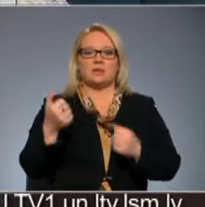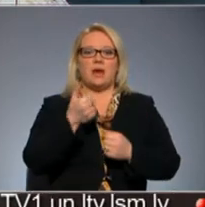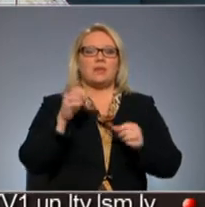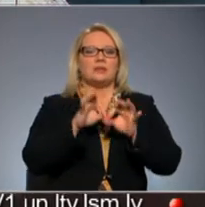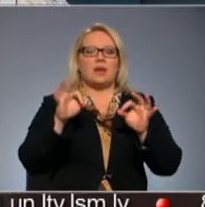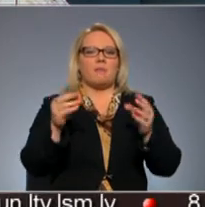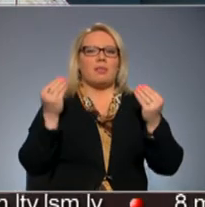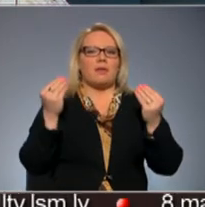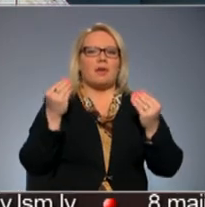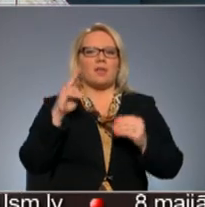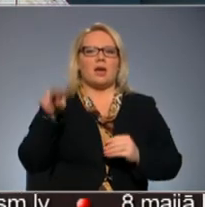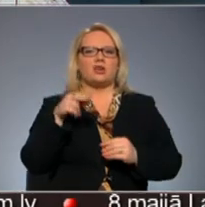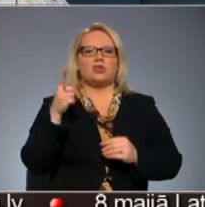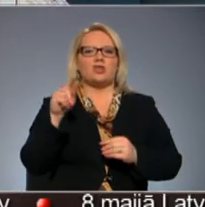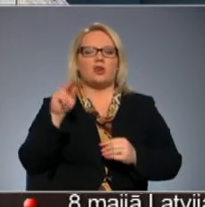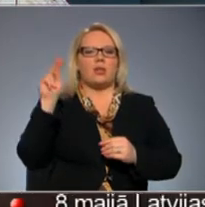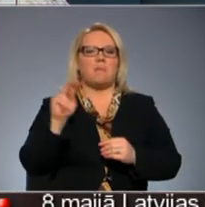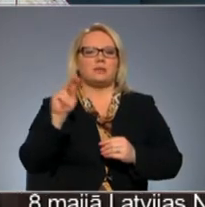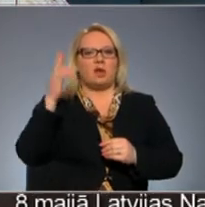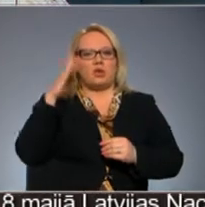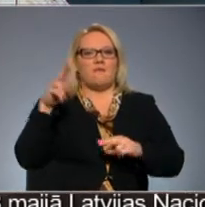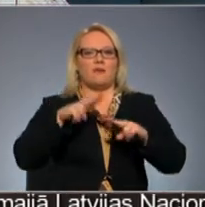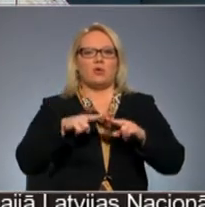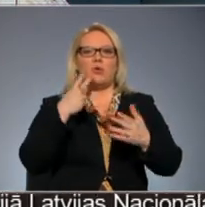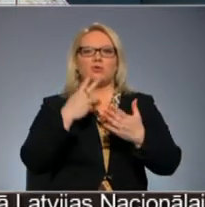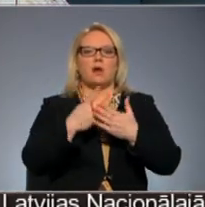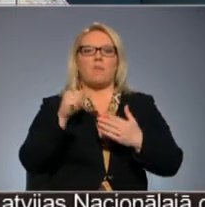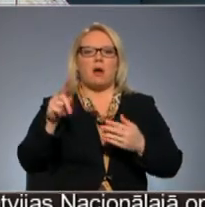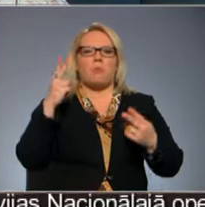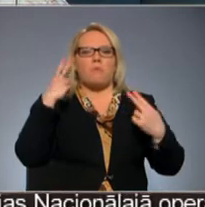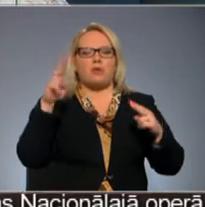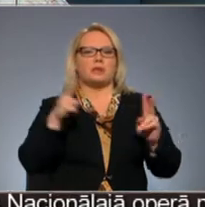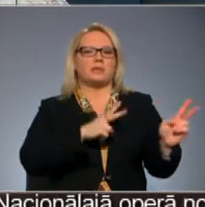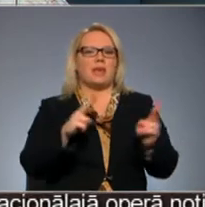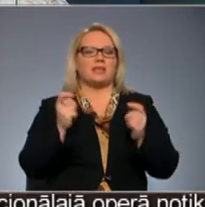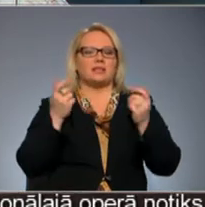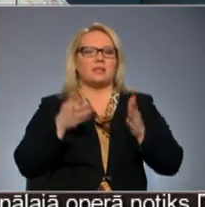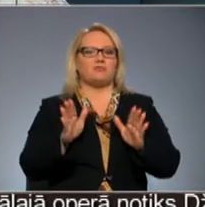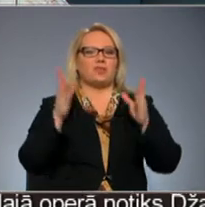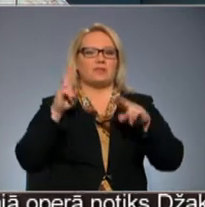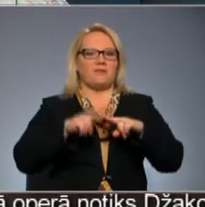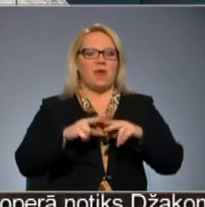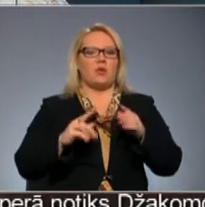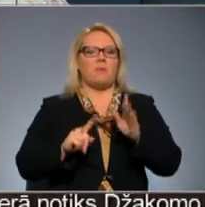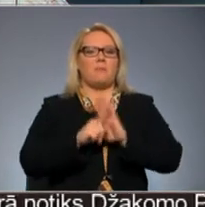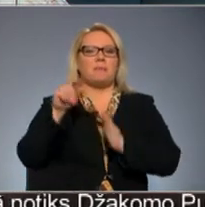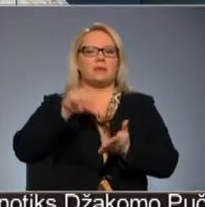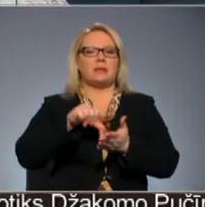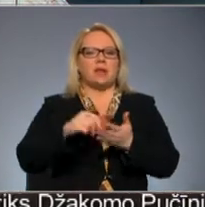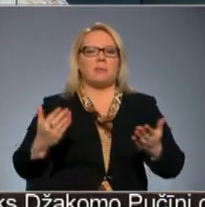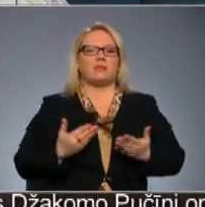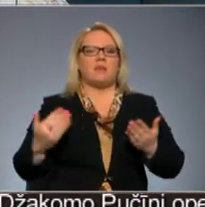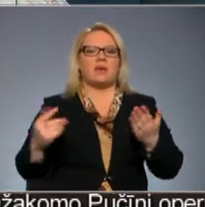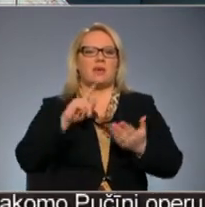Gada sākumā leģendārajā Džatsona baznīcā Ņujorkā, vietā, ko uzskata par postmodernās dejas dzimšanas vietu, pirmizrādi piedzīvoja jaunās horeogrāfes